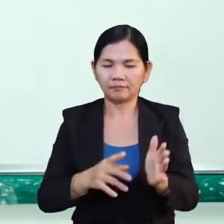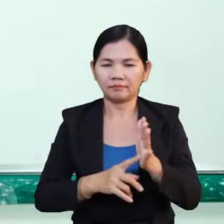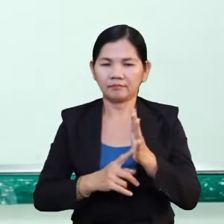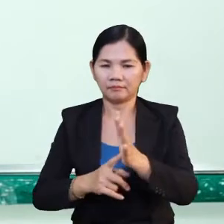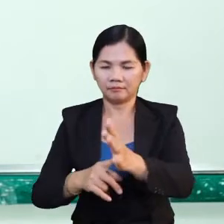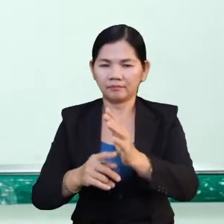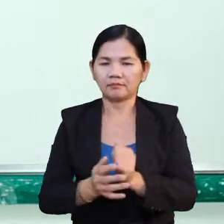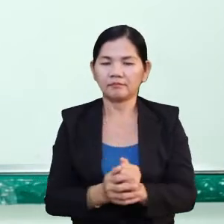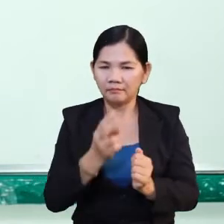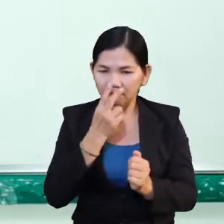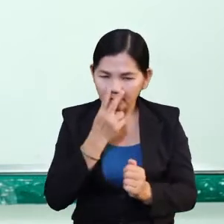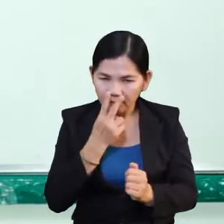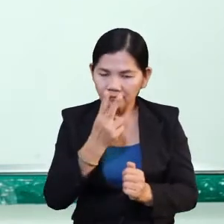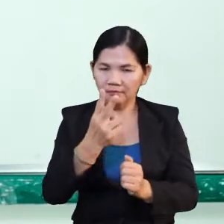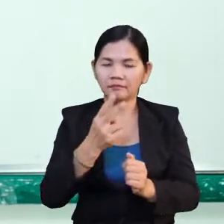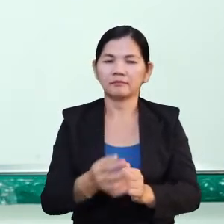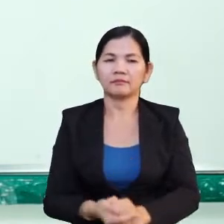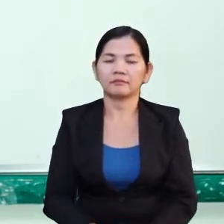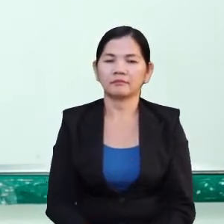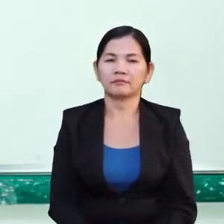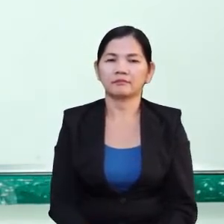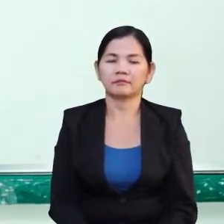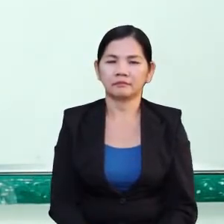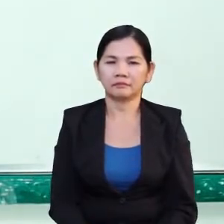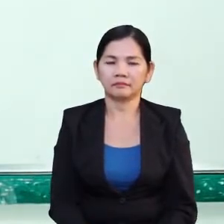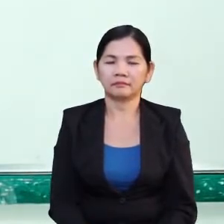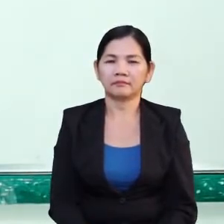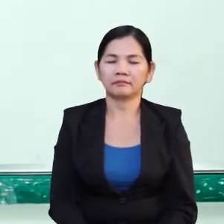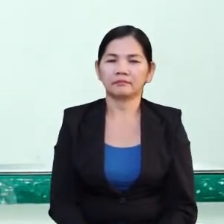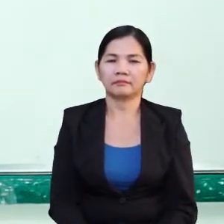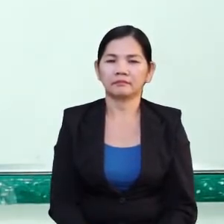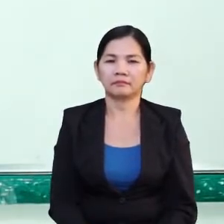បង្ហាញកូនកូនចាំមើលទាំងអស់គ្នាណា